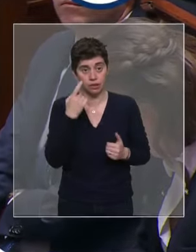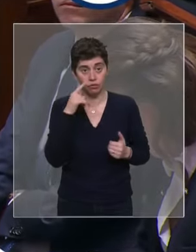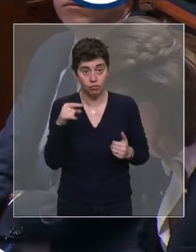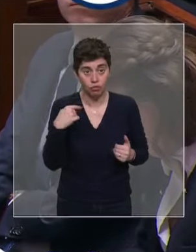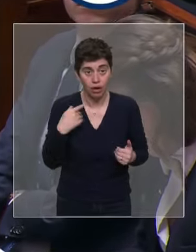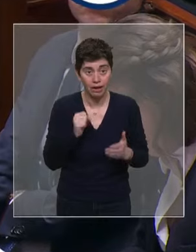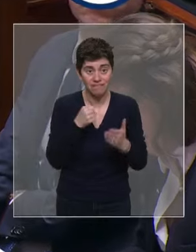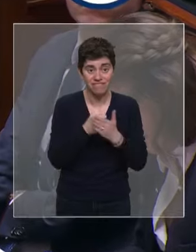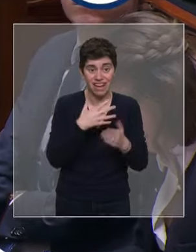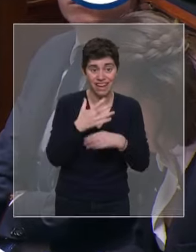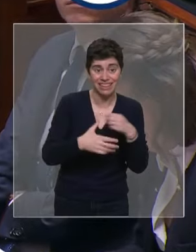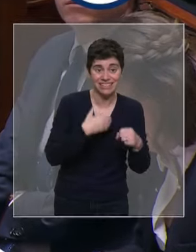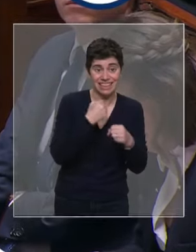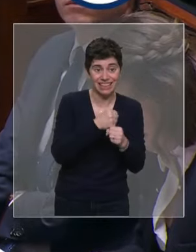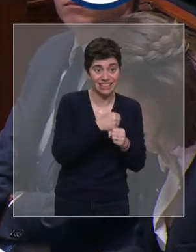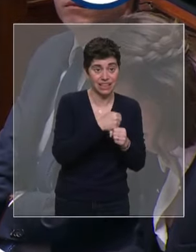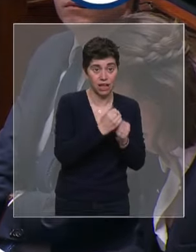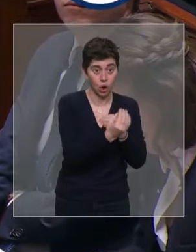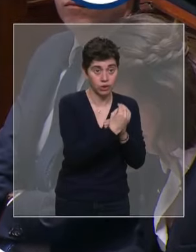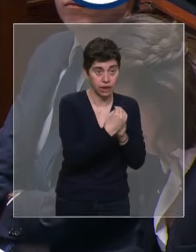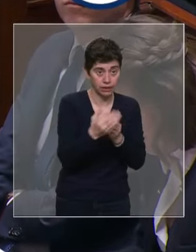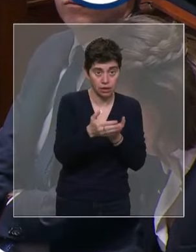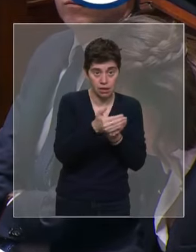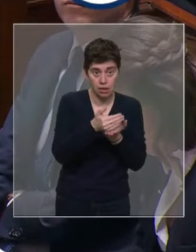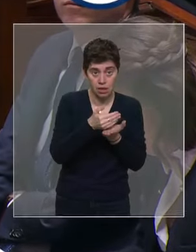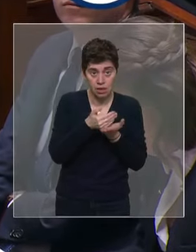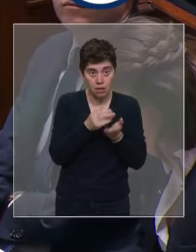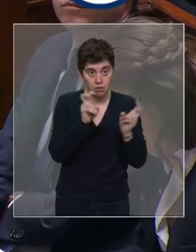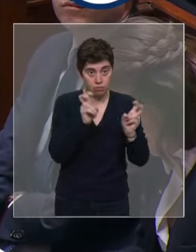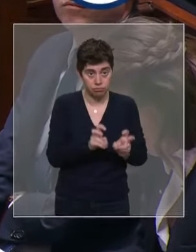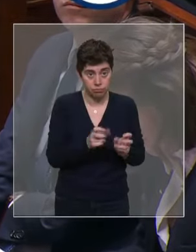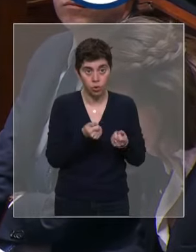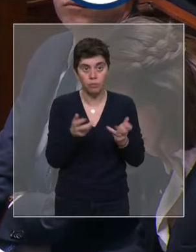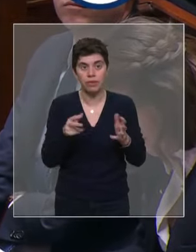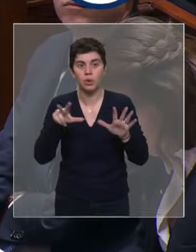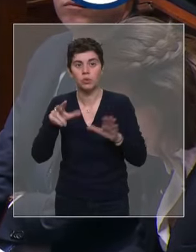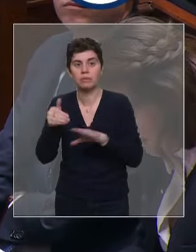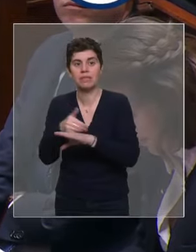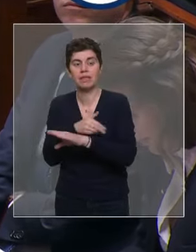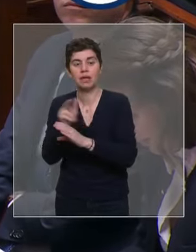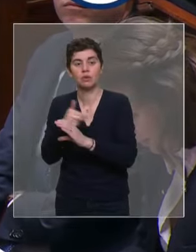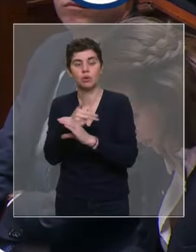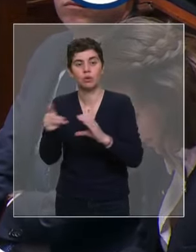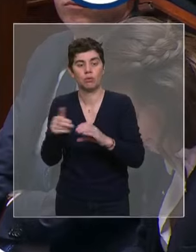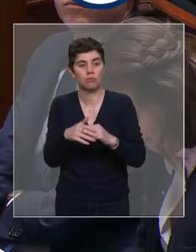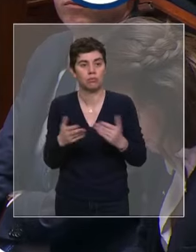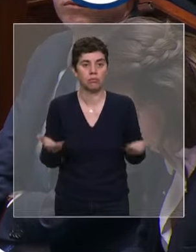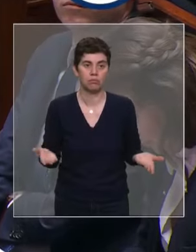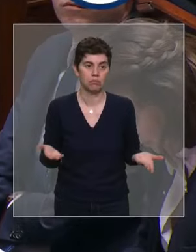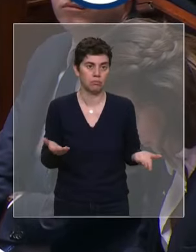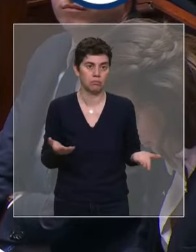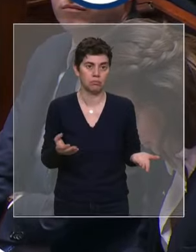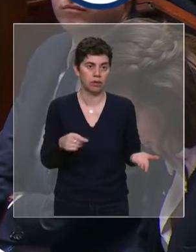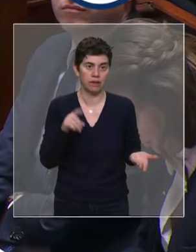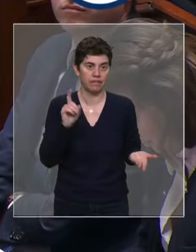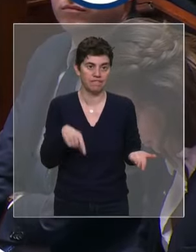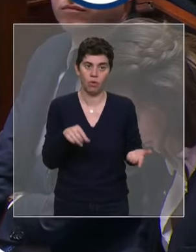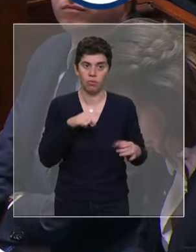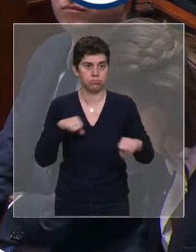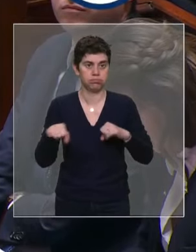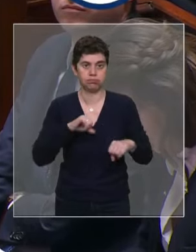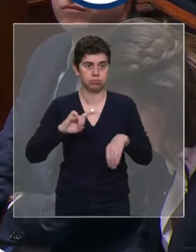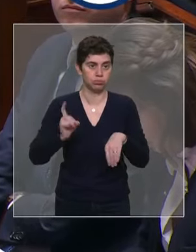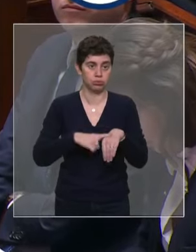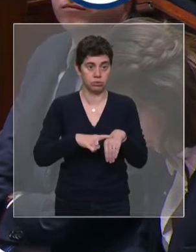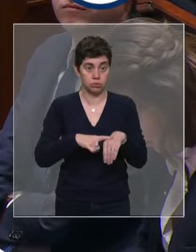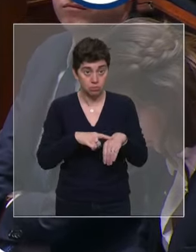recettes en fin d'année, de près de 8 milliards d'euros. Et il aurait été irresponsable et insincère de ne pas réagir tout de